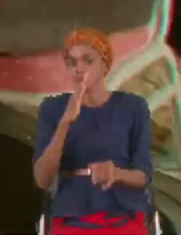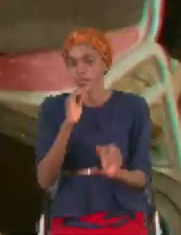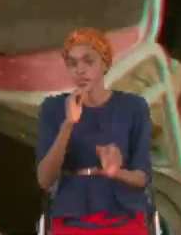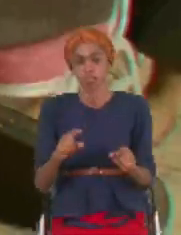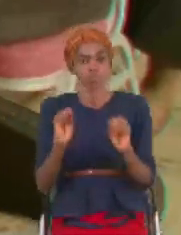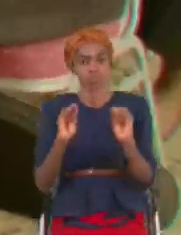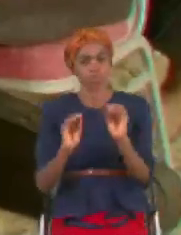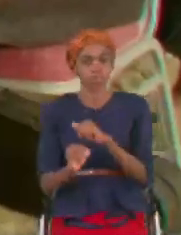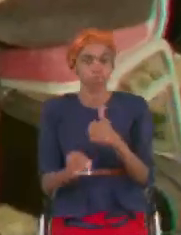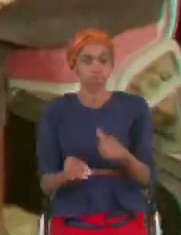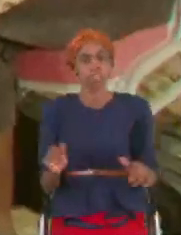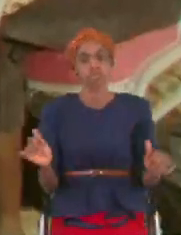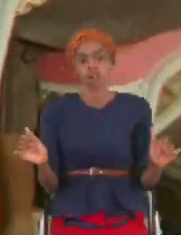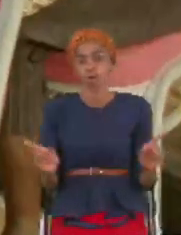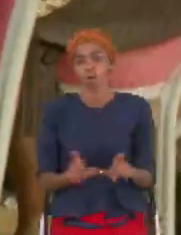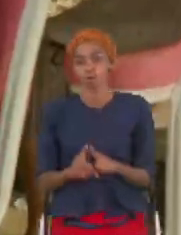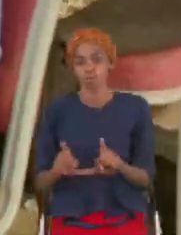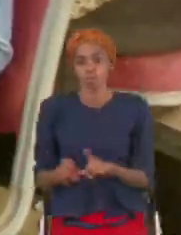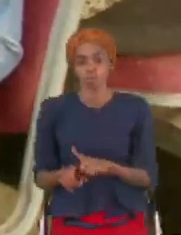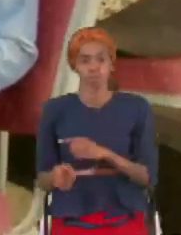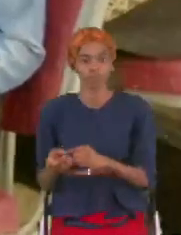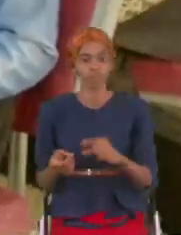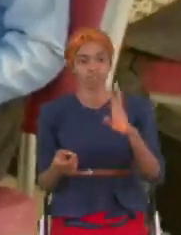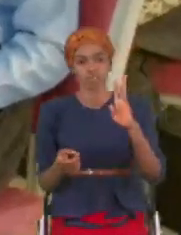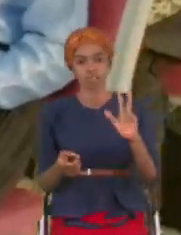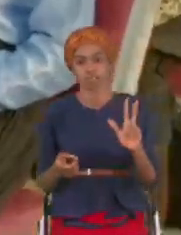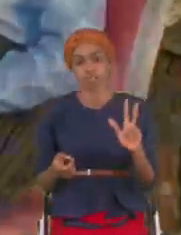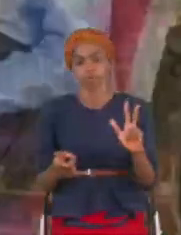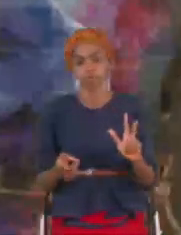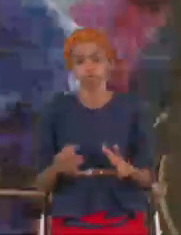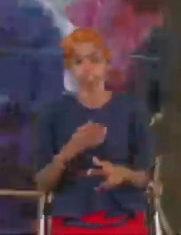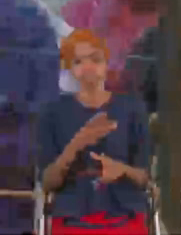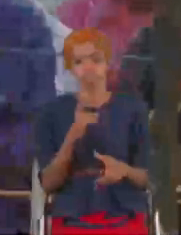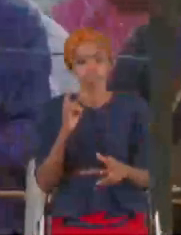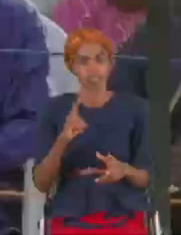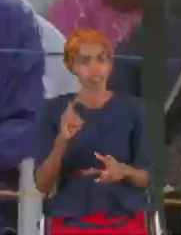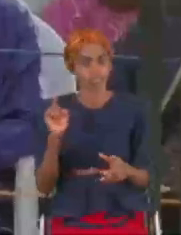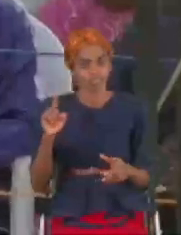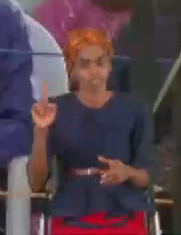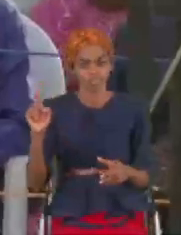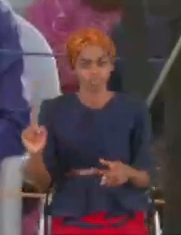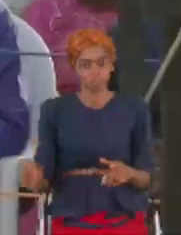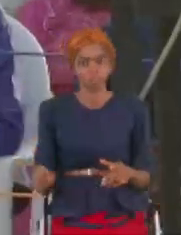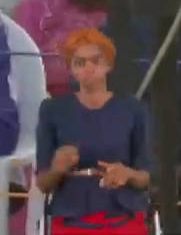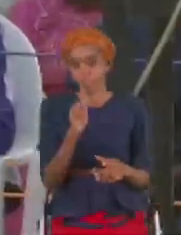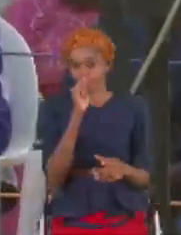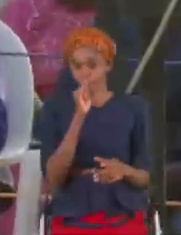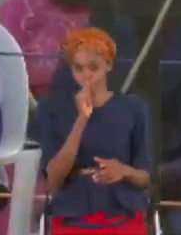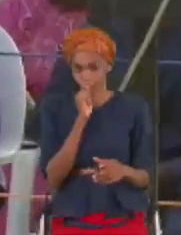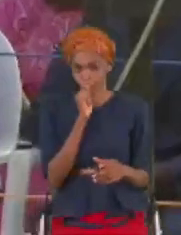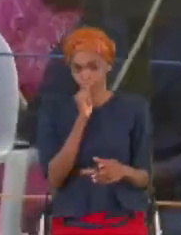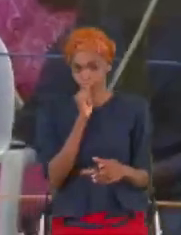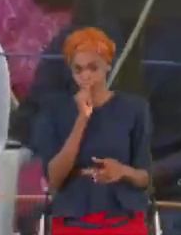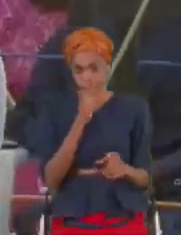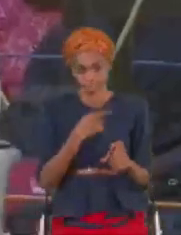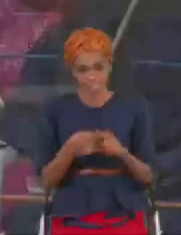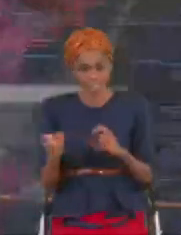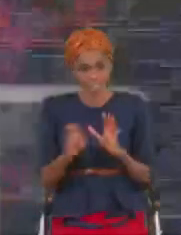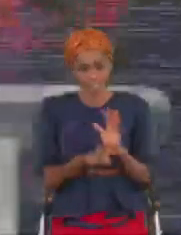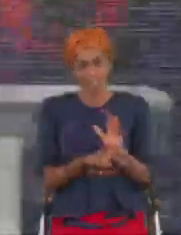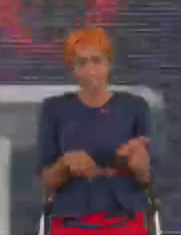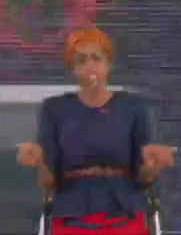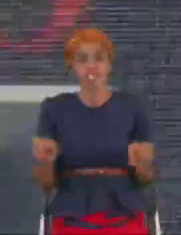d'autres versets 3 et 10 souffre avec moi comme un bon soldat de